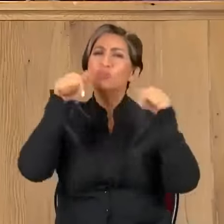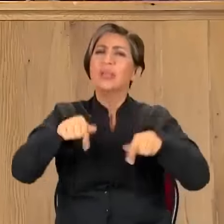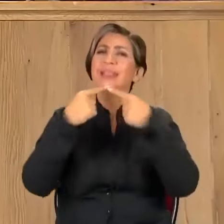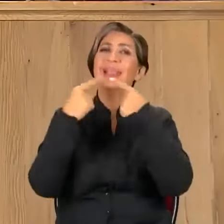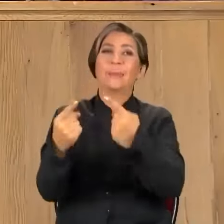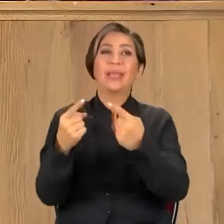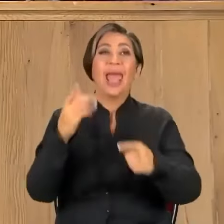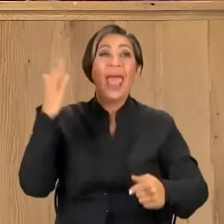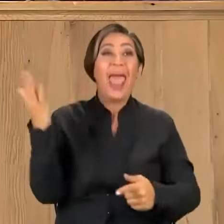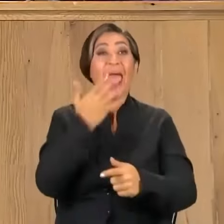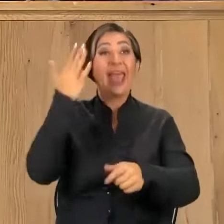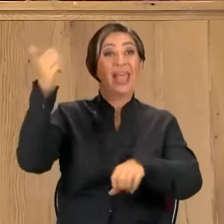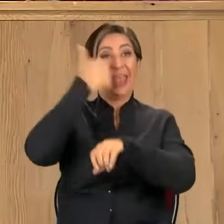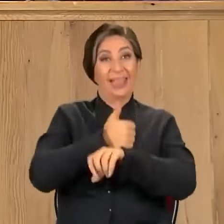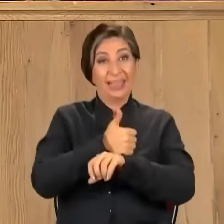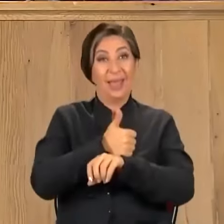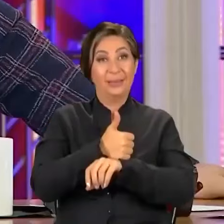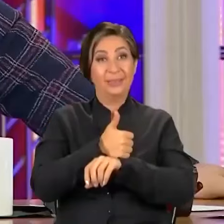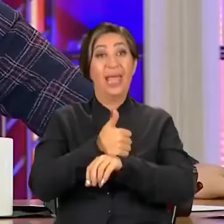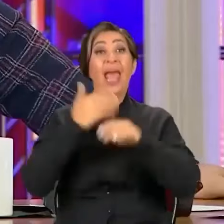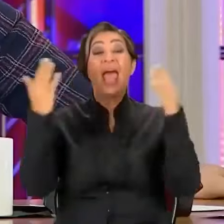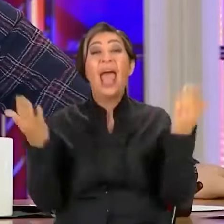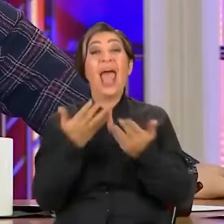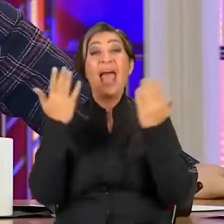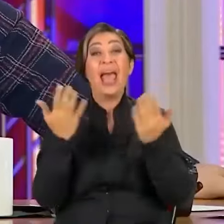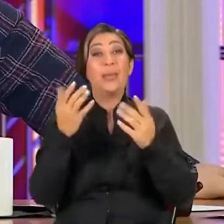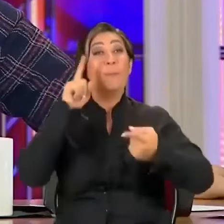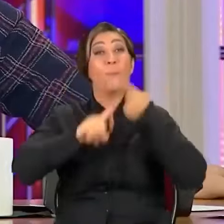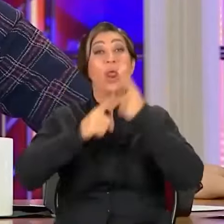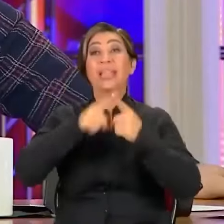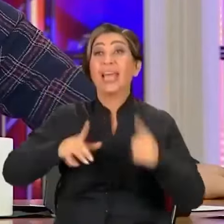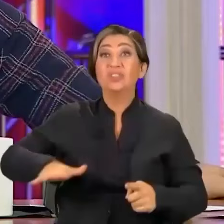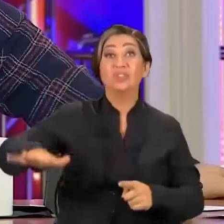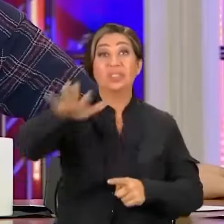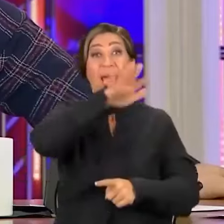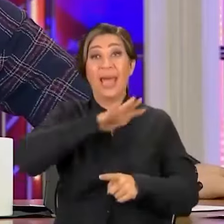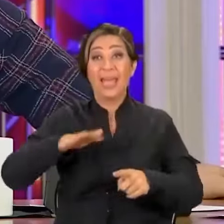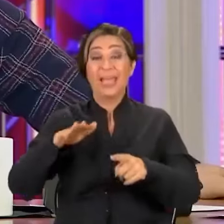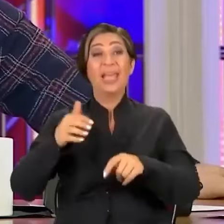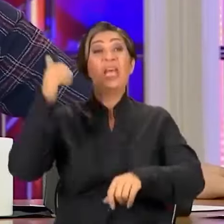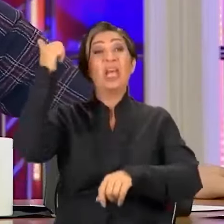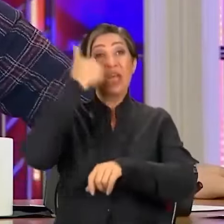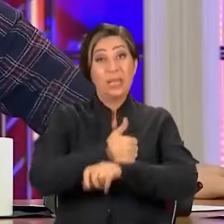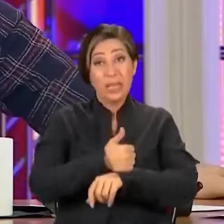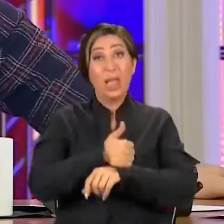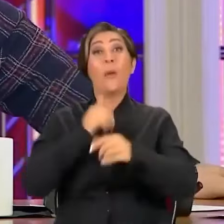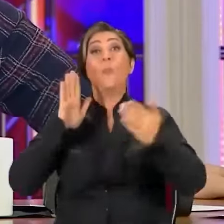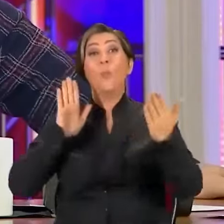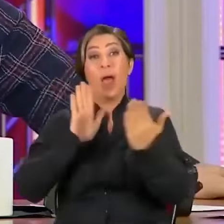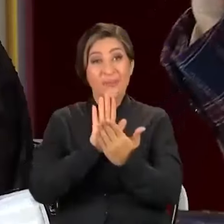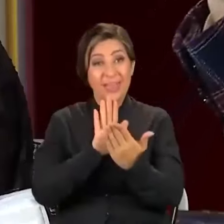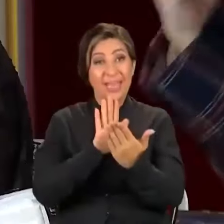ki, ey iktidar, ey siyasetçiler, iktidarıyla,